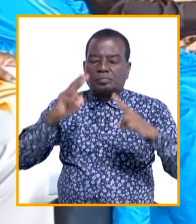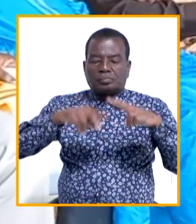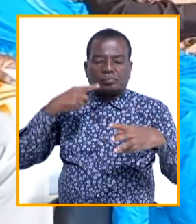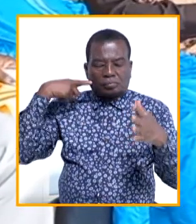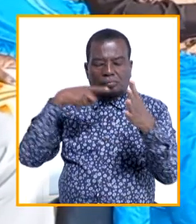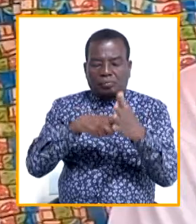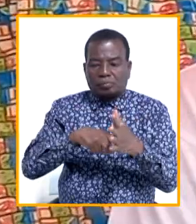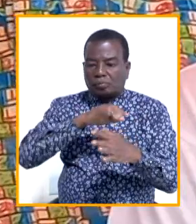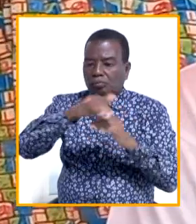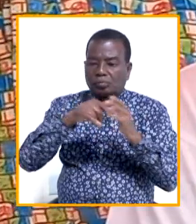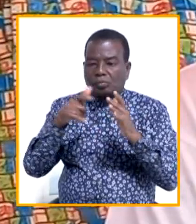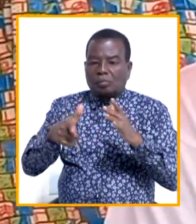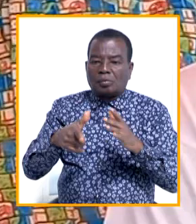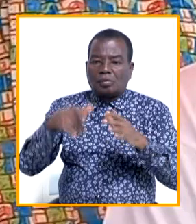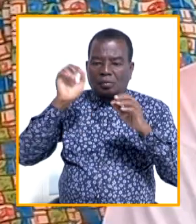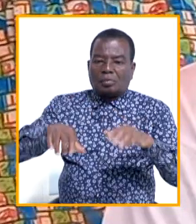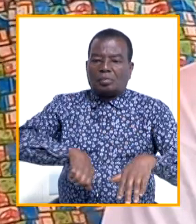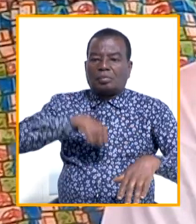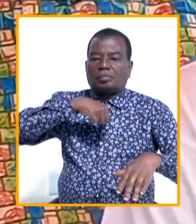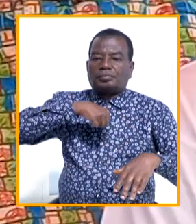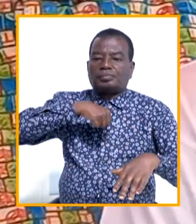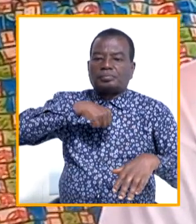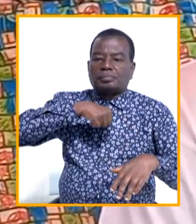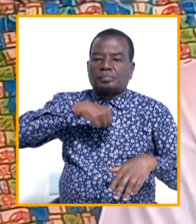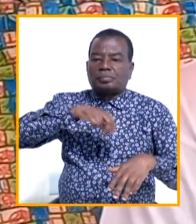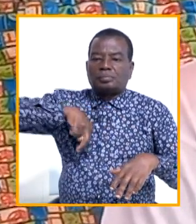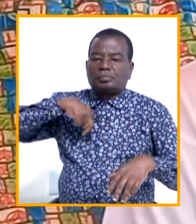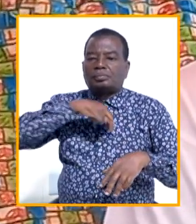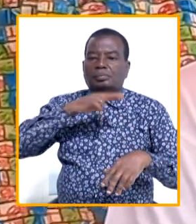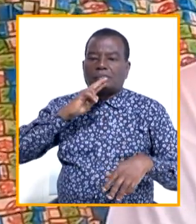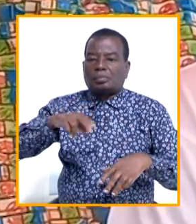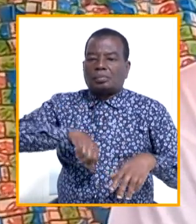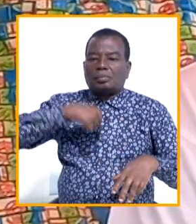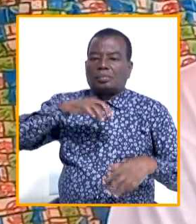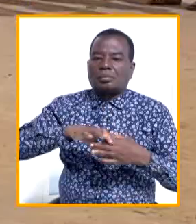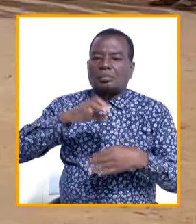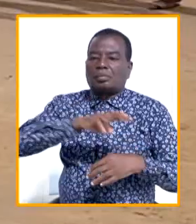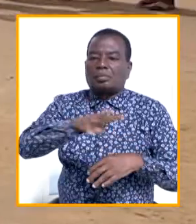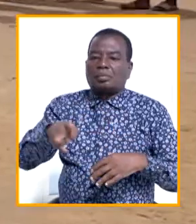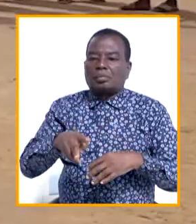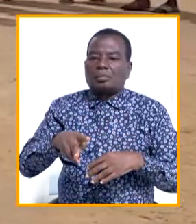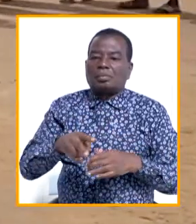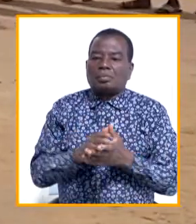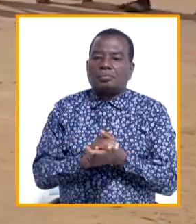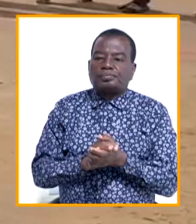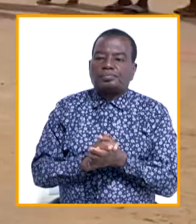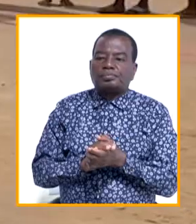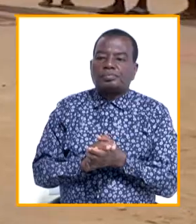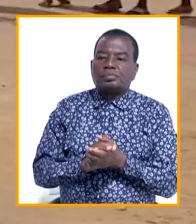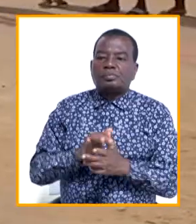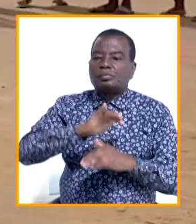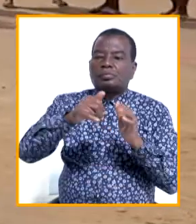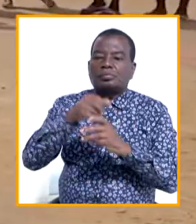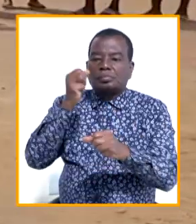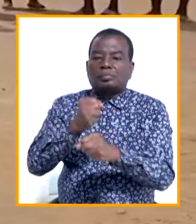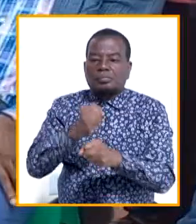réalisations on ne peut qu'être fier nous sommes donc fiers de vous des réalisations à la grande joie